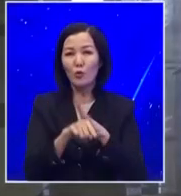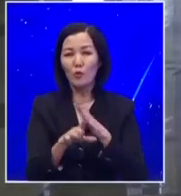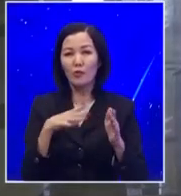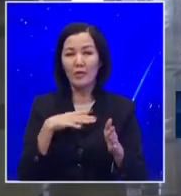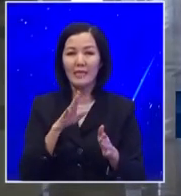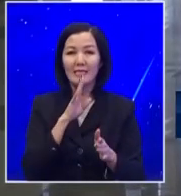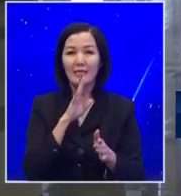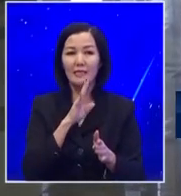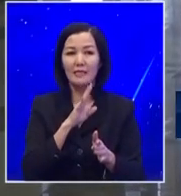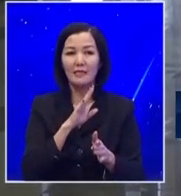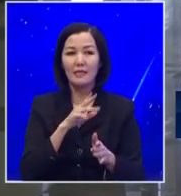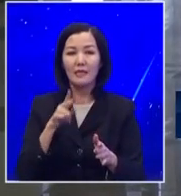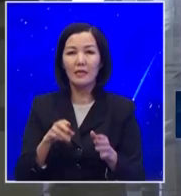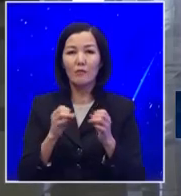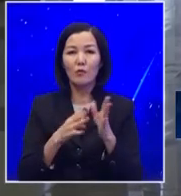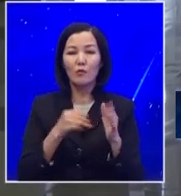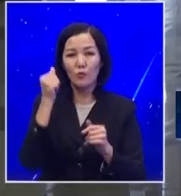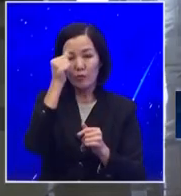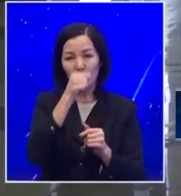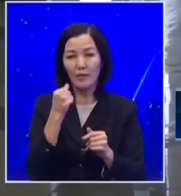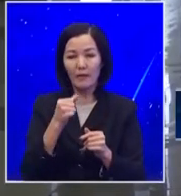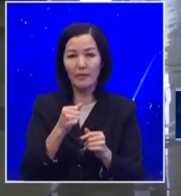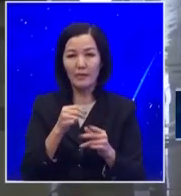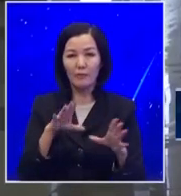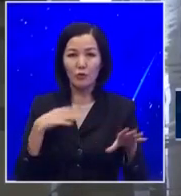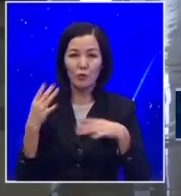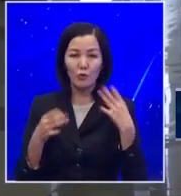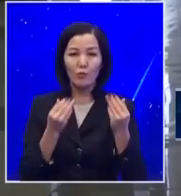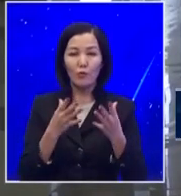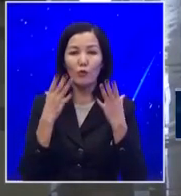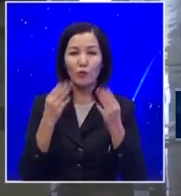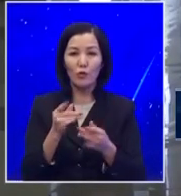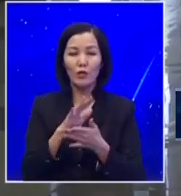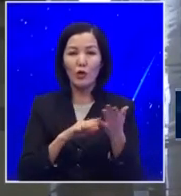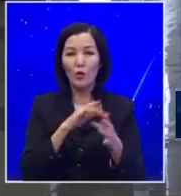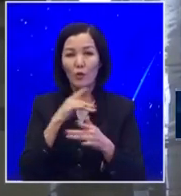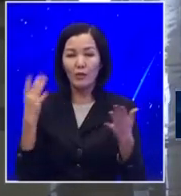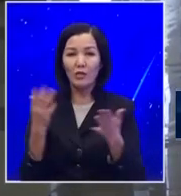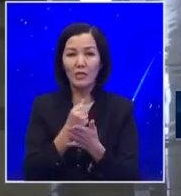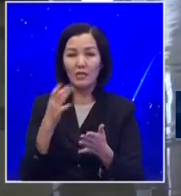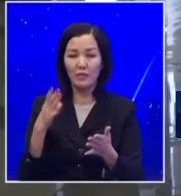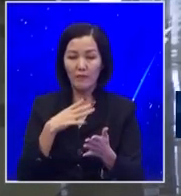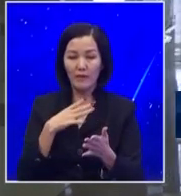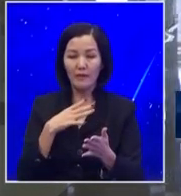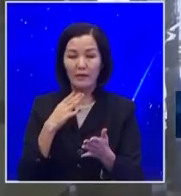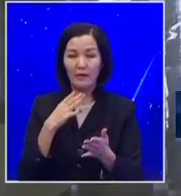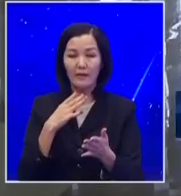бастап хоккейге қатысып жүрмін. Осы кезге дейін қатысып жүрмін. Көп деген жетістіктерім